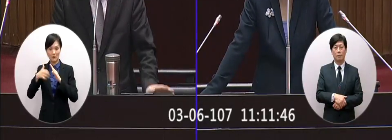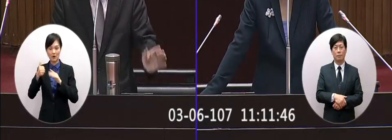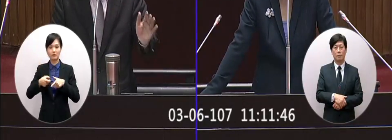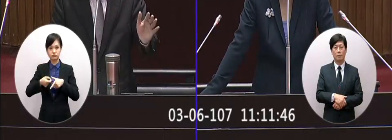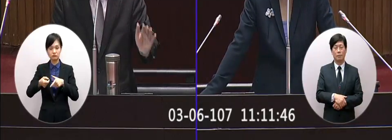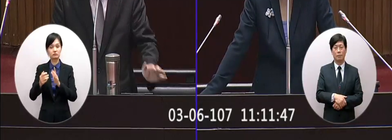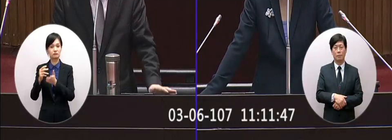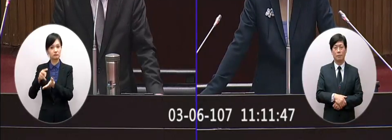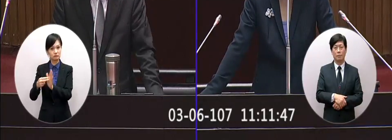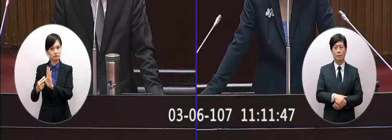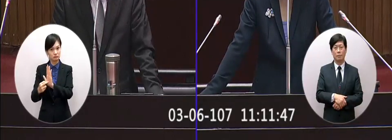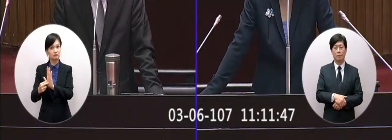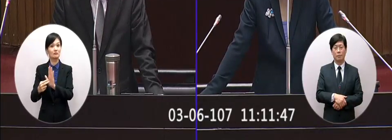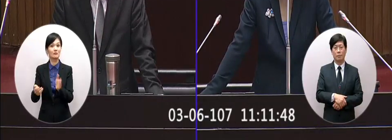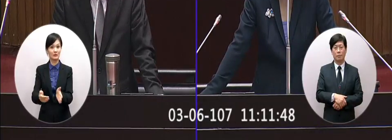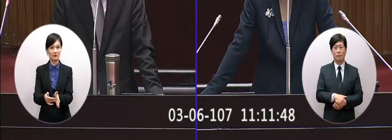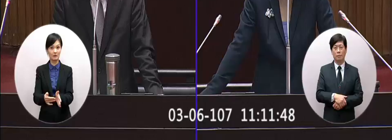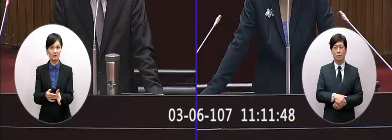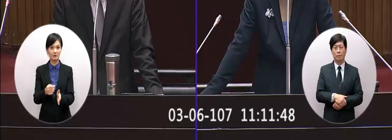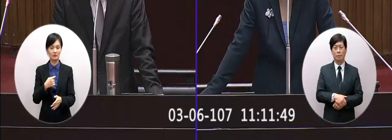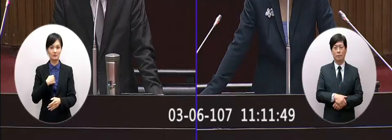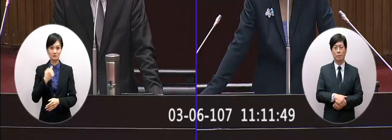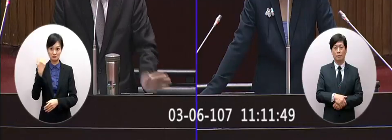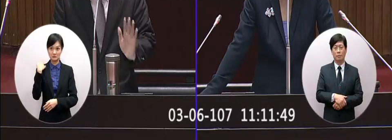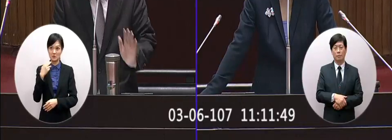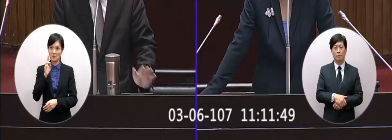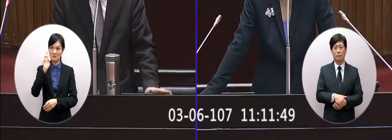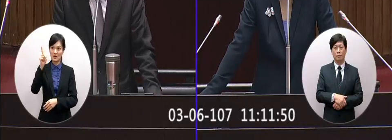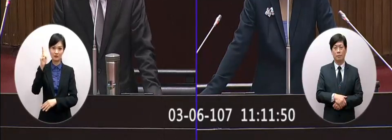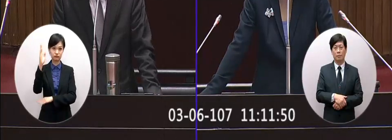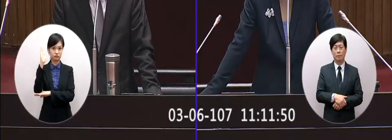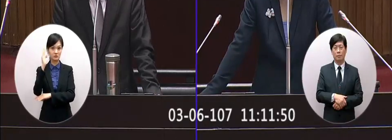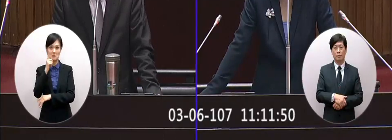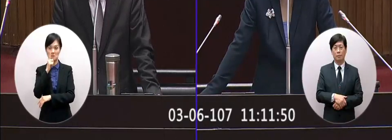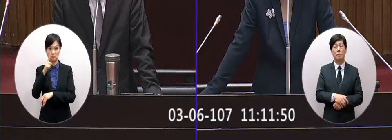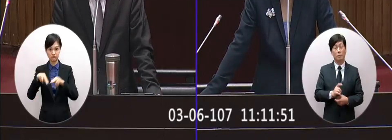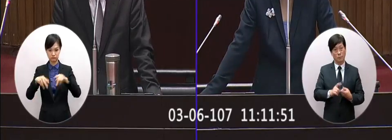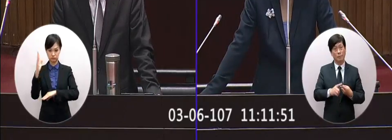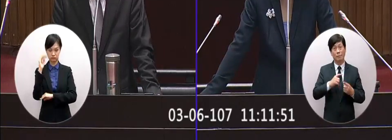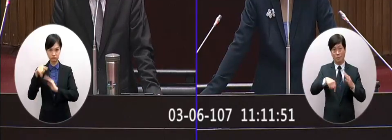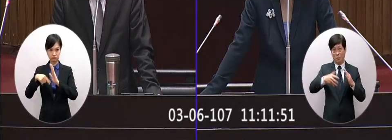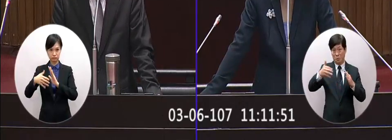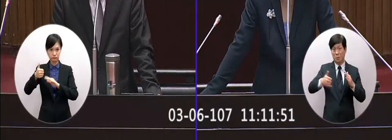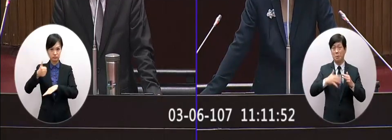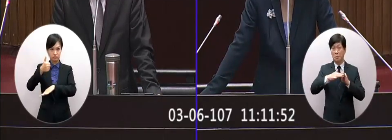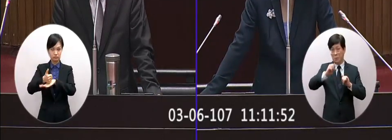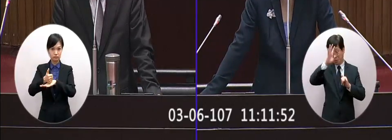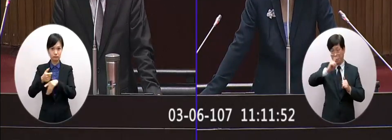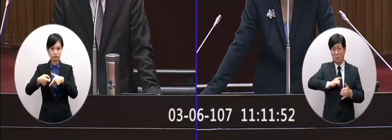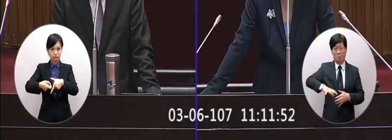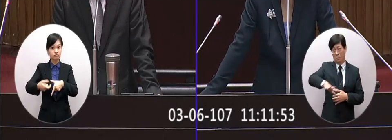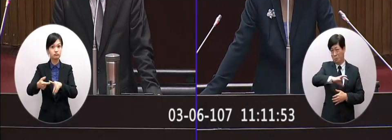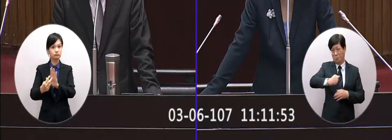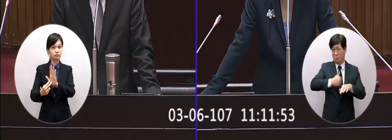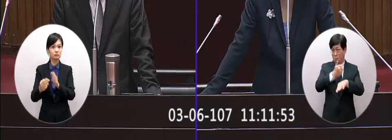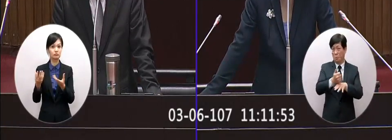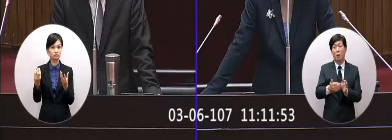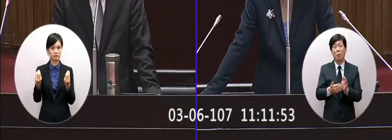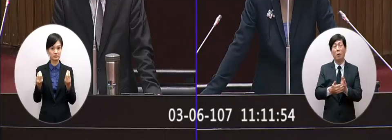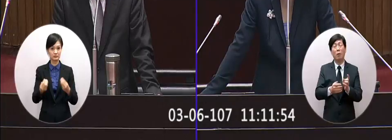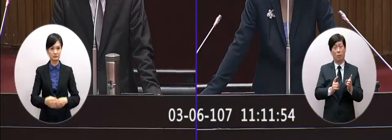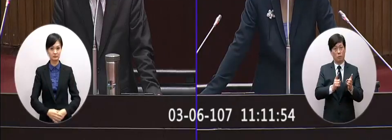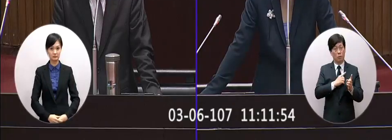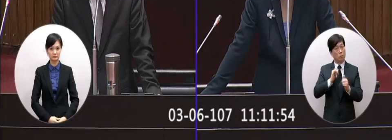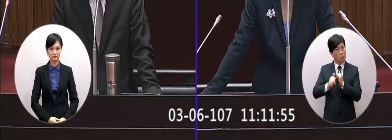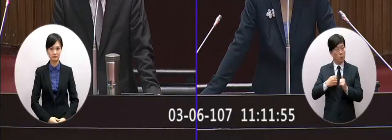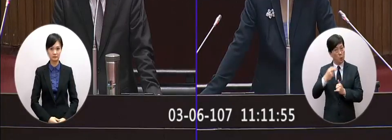长或当时的总统要表达什么样的意见，也没有啊。 就是院长，民进党全部的执政，你也很感受到这样的一